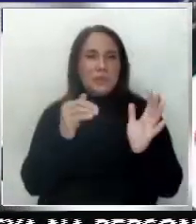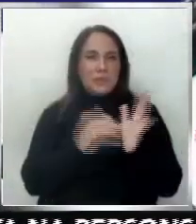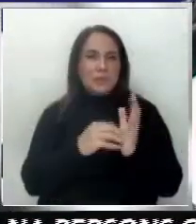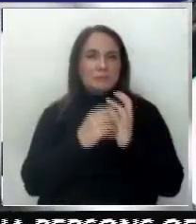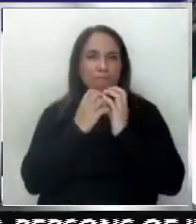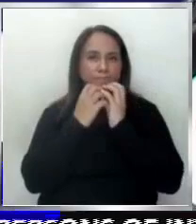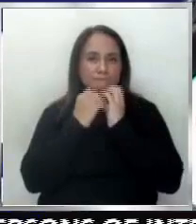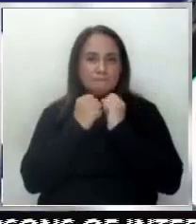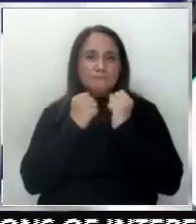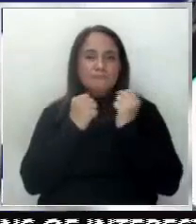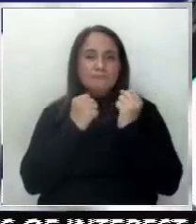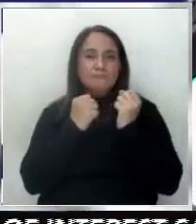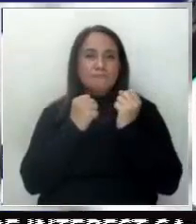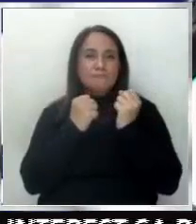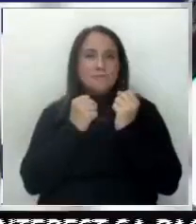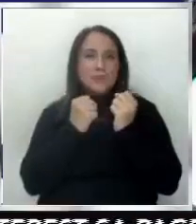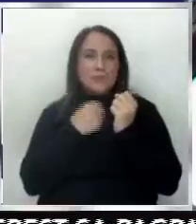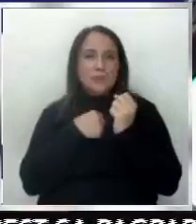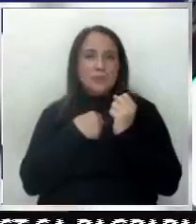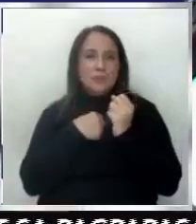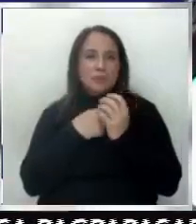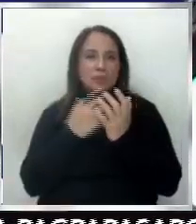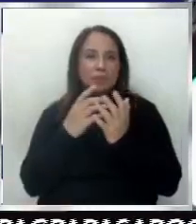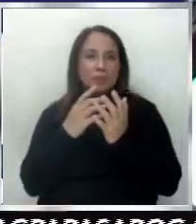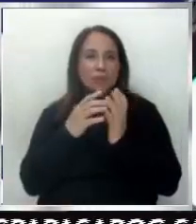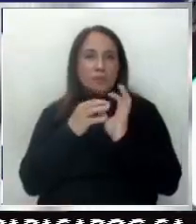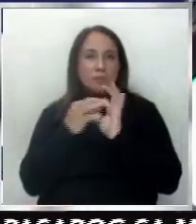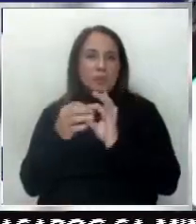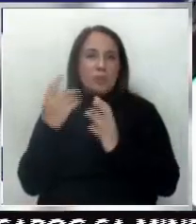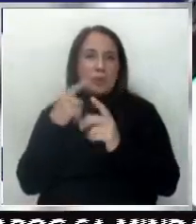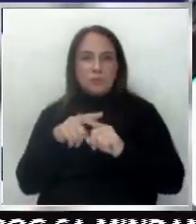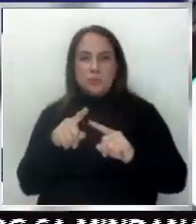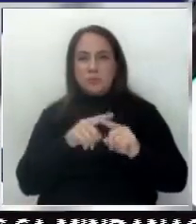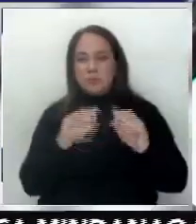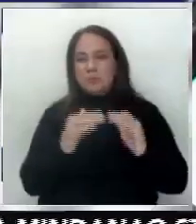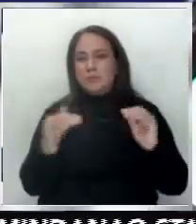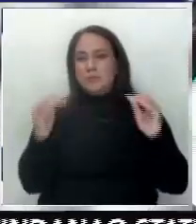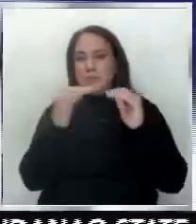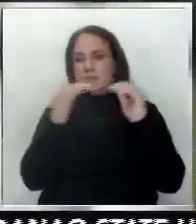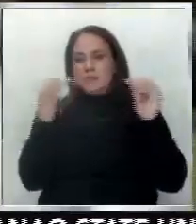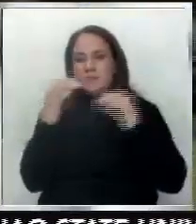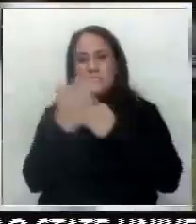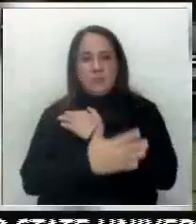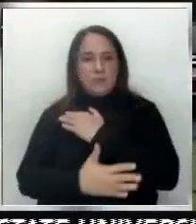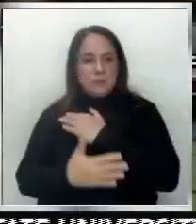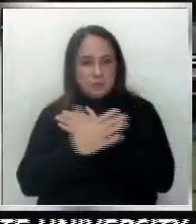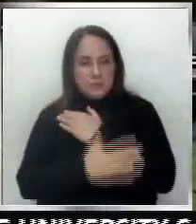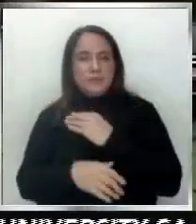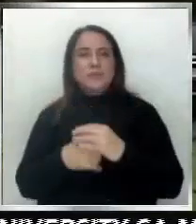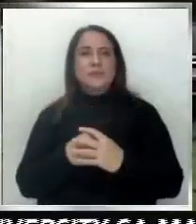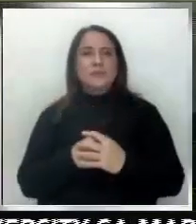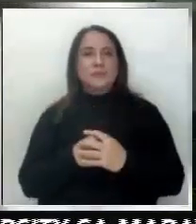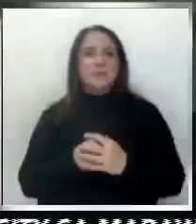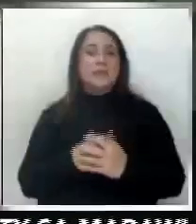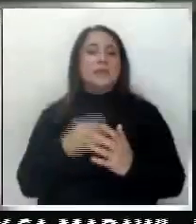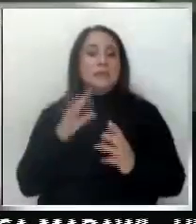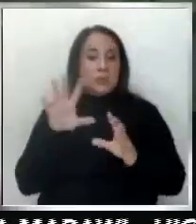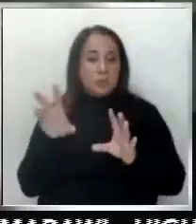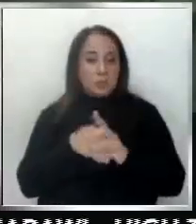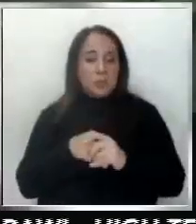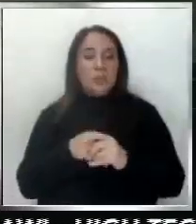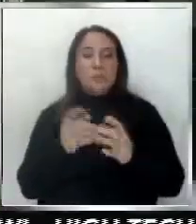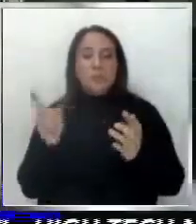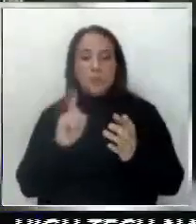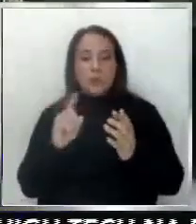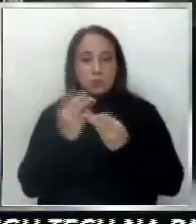with caveats po, because we have different pace of learning per countries and economies. Kabilang sa gumugulong ng solusyon ng